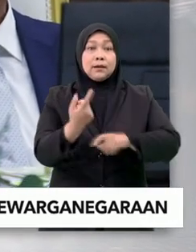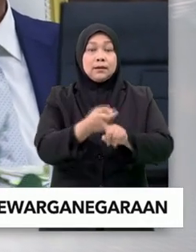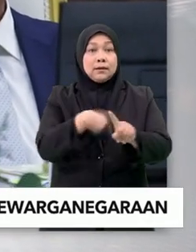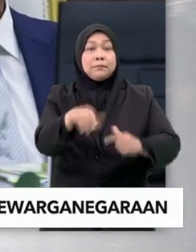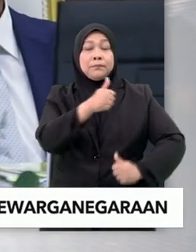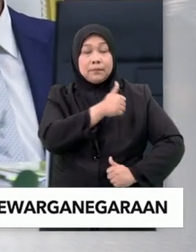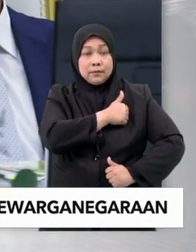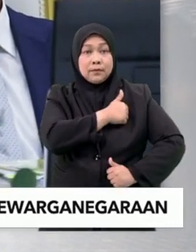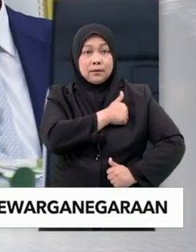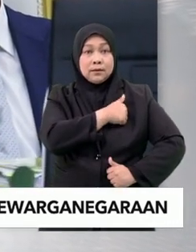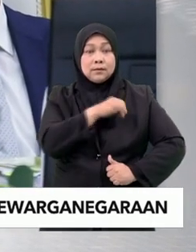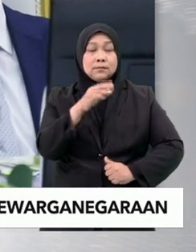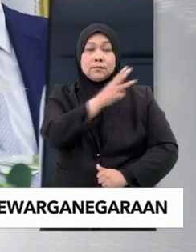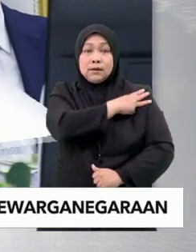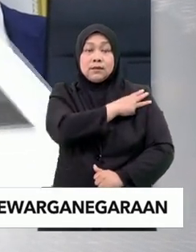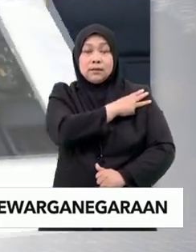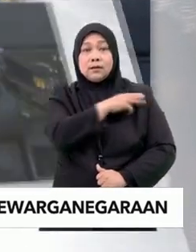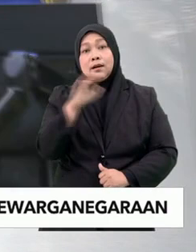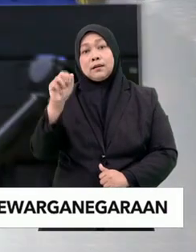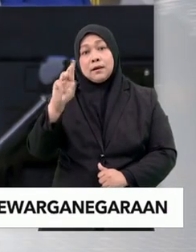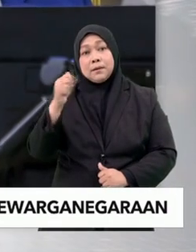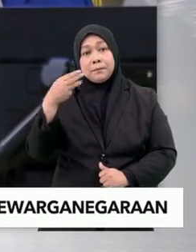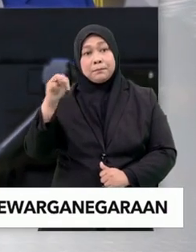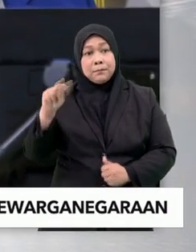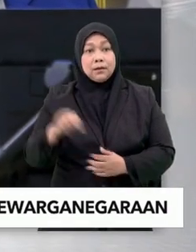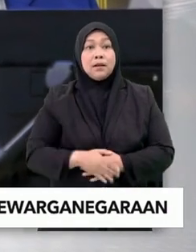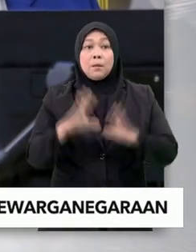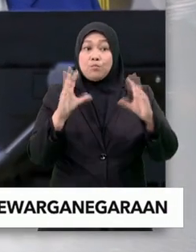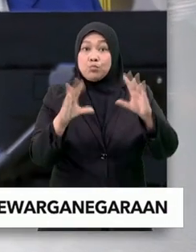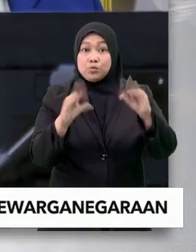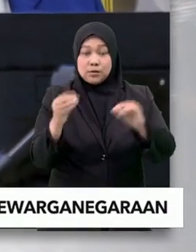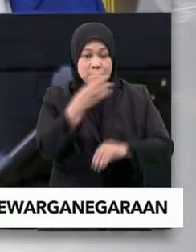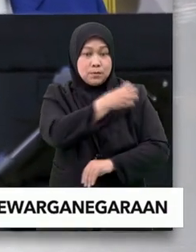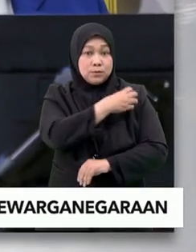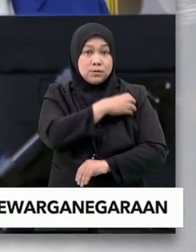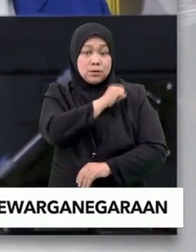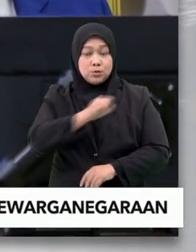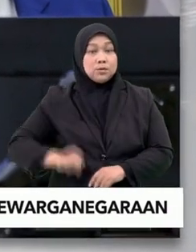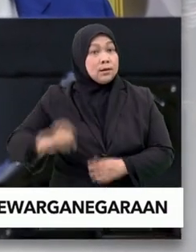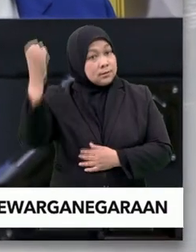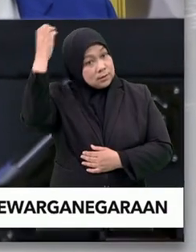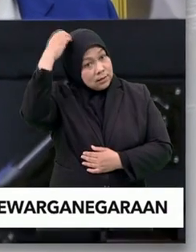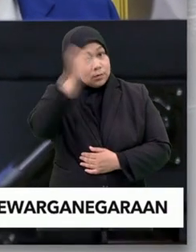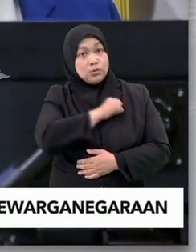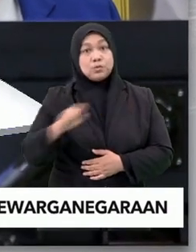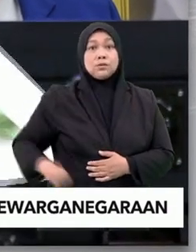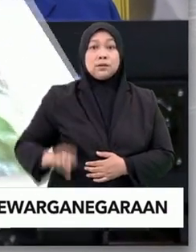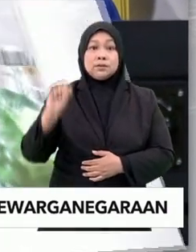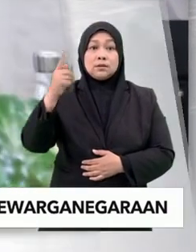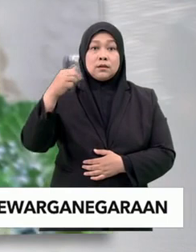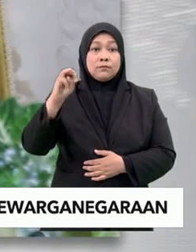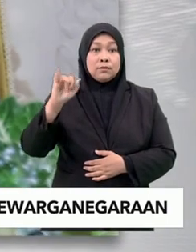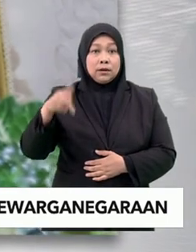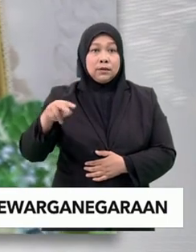angkatan tentera jeneral Tan Sri Mohamad Abdul Rahman mesyuarat Itu dipengerusikan Sultan Selangor Sultan sharafuddin Idris